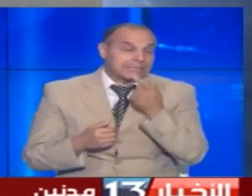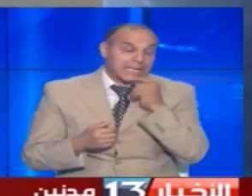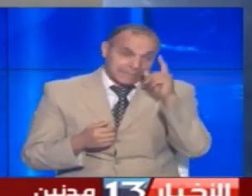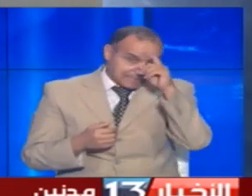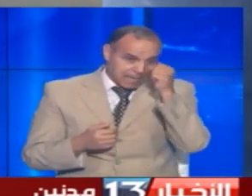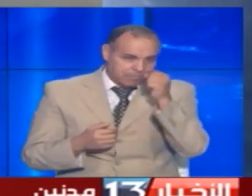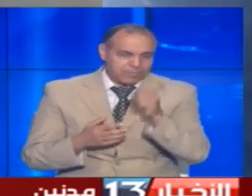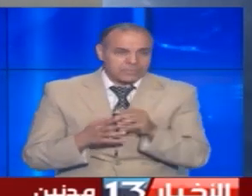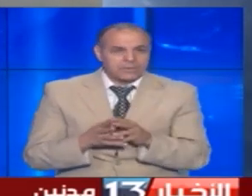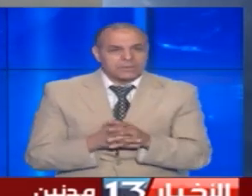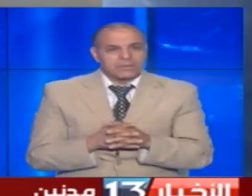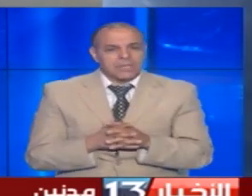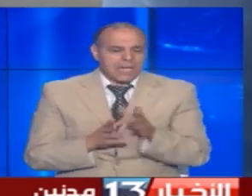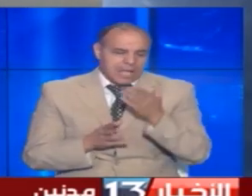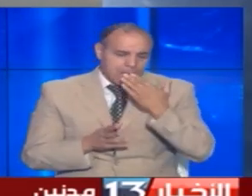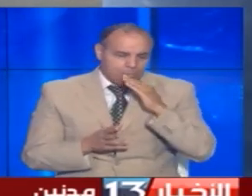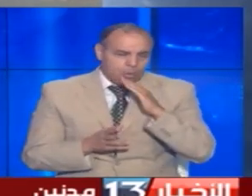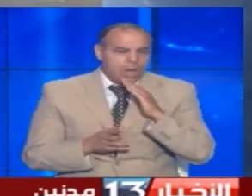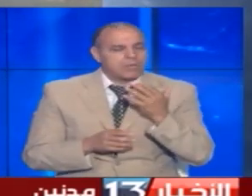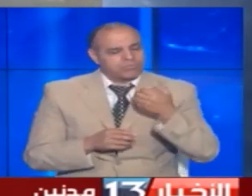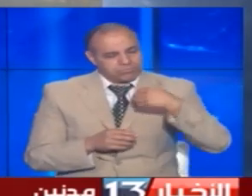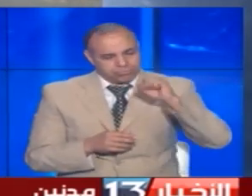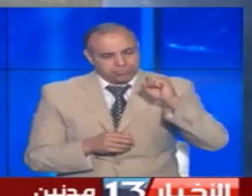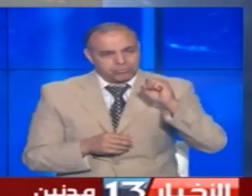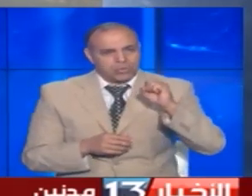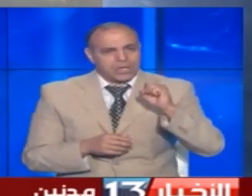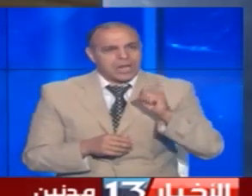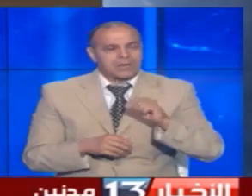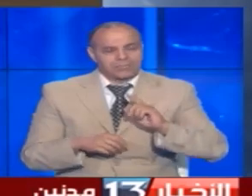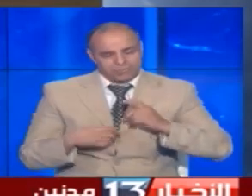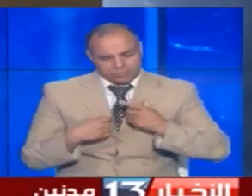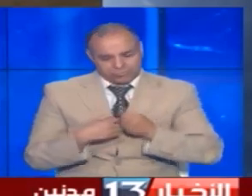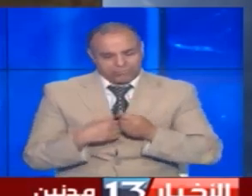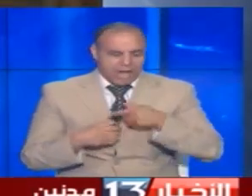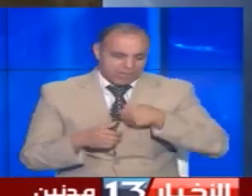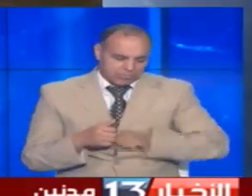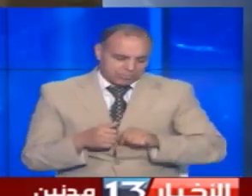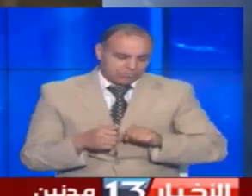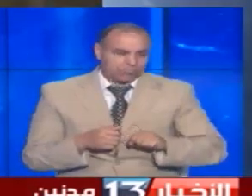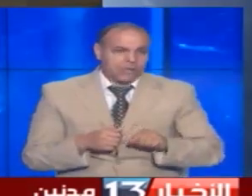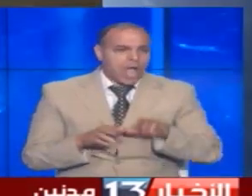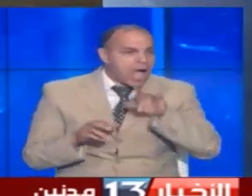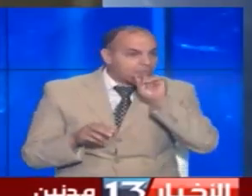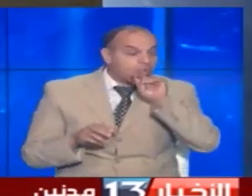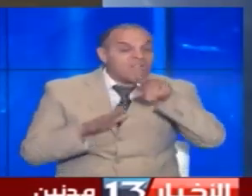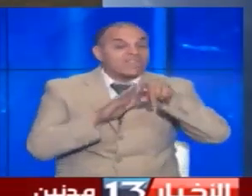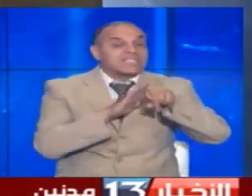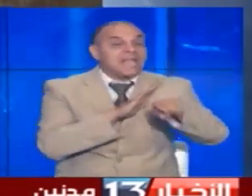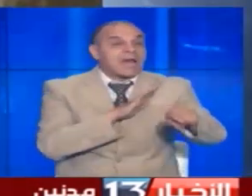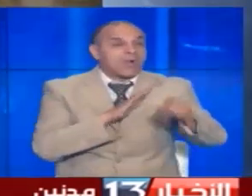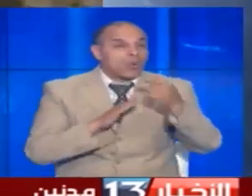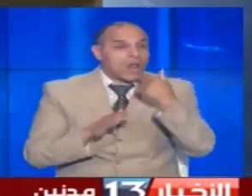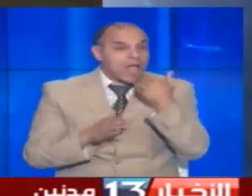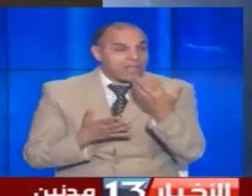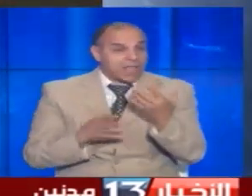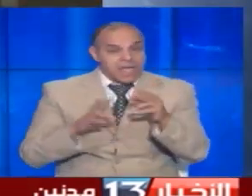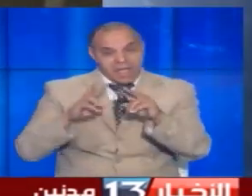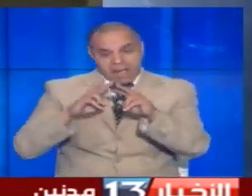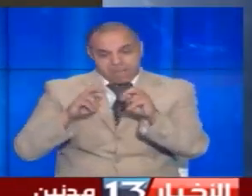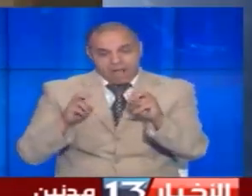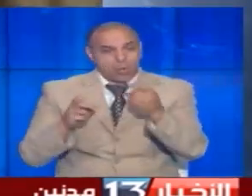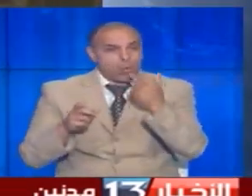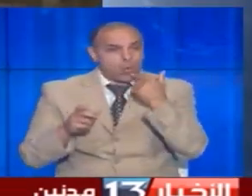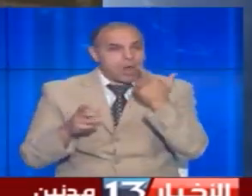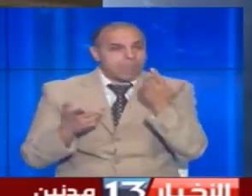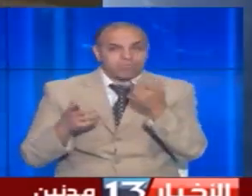ولكن اه والحمد لله نحنا كلنا الحضاره طائره صحراوي مميز في اداء قد يبحث عنه كثير